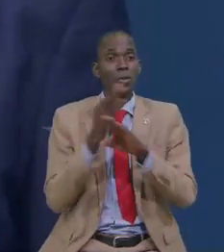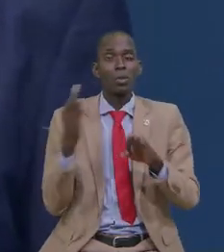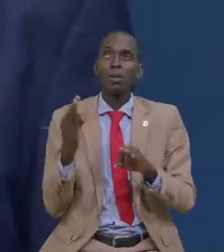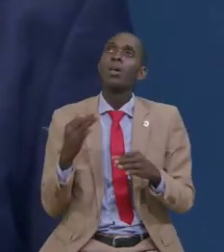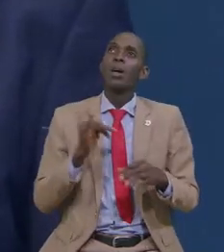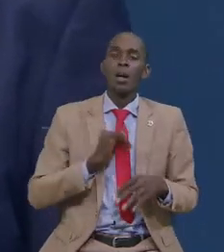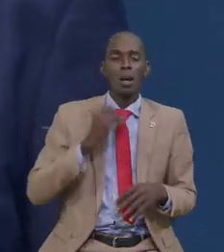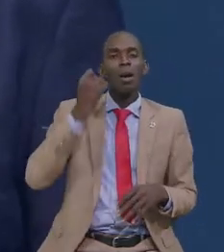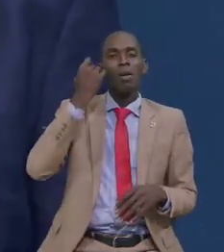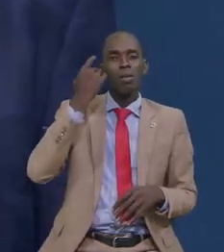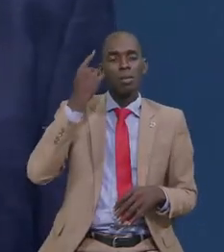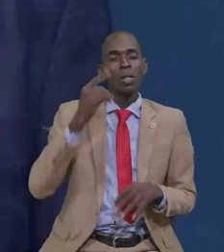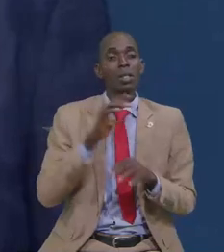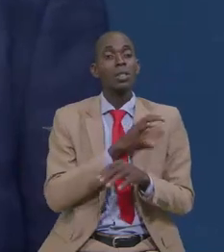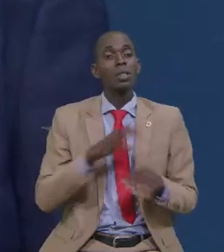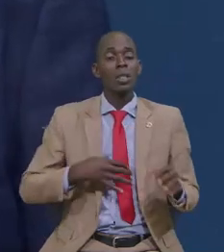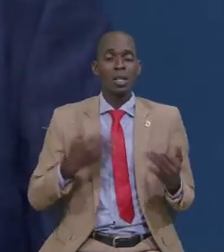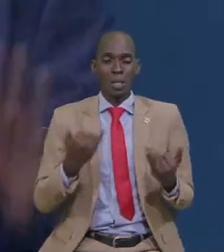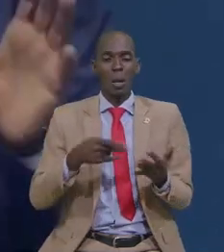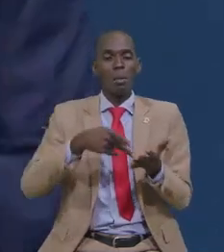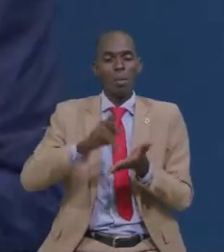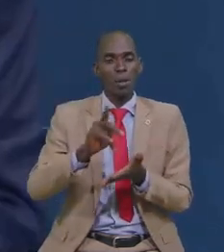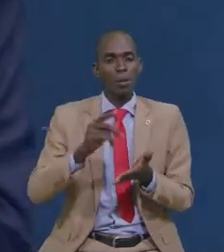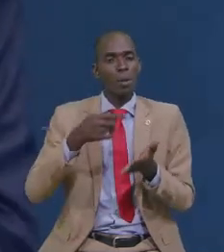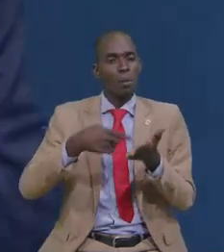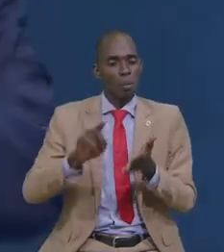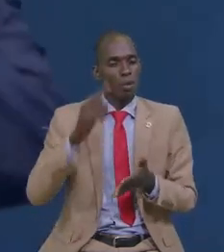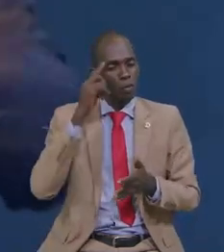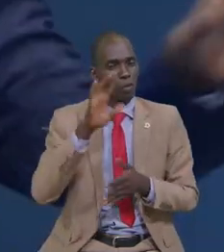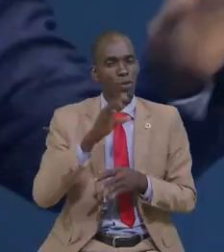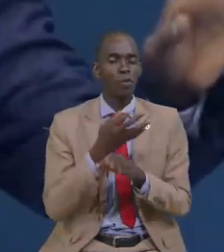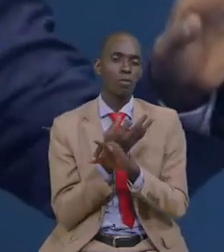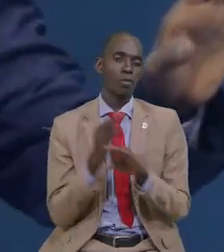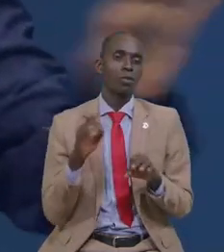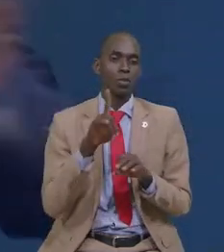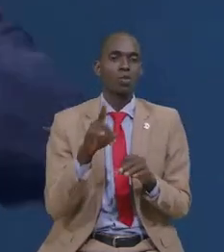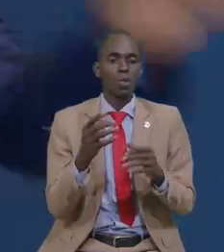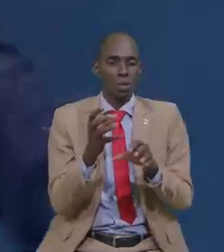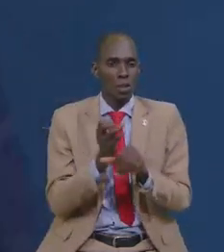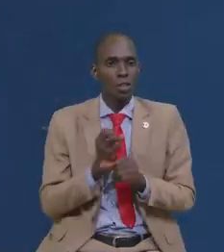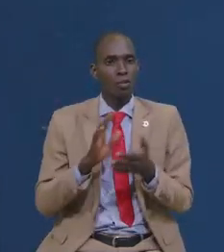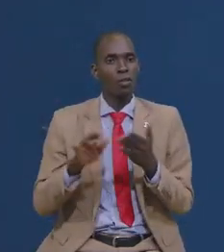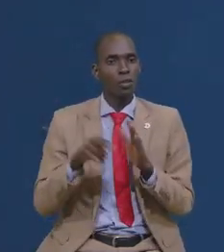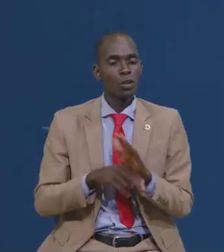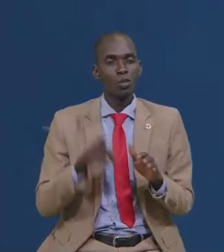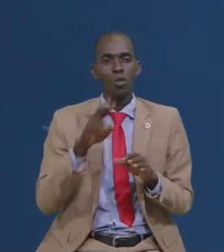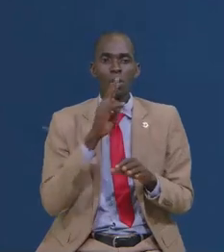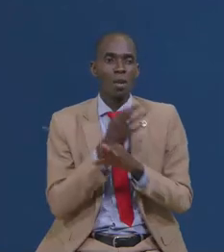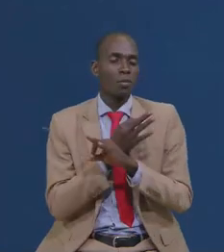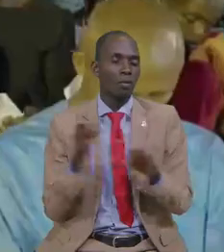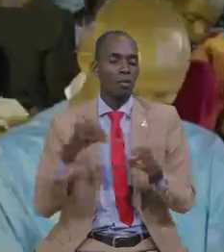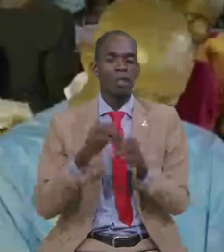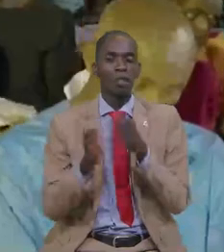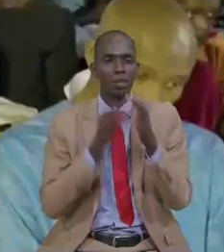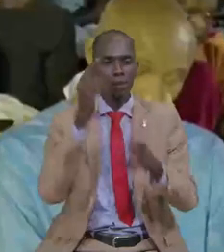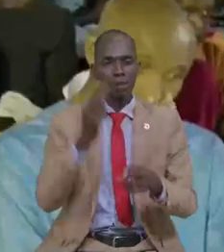quelque chose, la libération, je comprends. Christ a déjà payé pour toi que tu aies la libération, le pardon. Tu es pardonné,